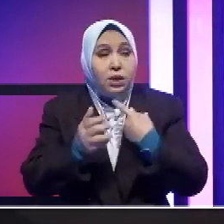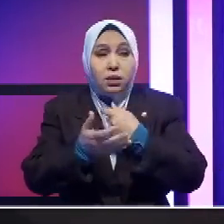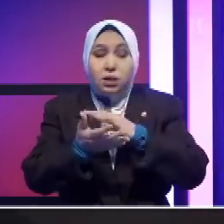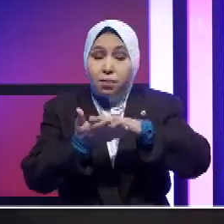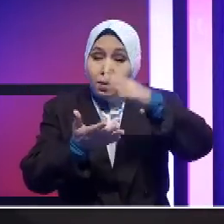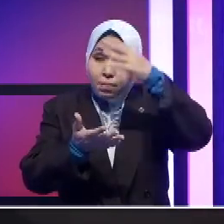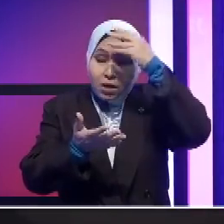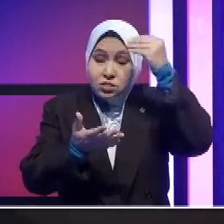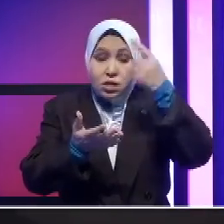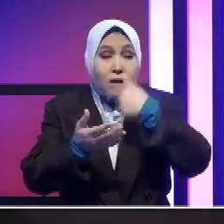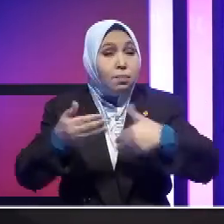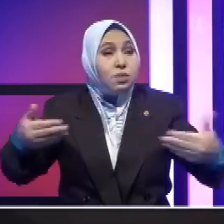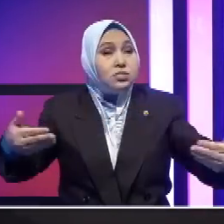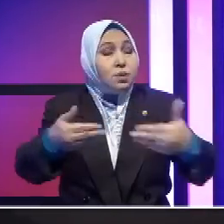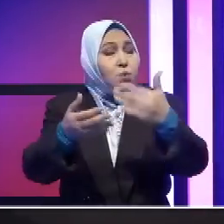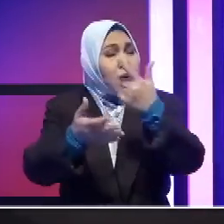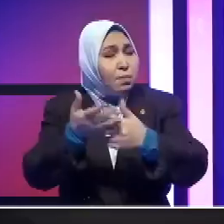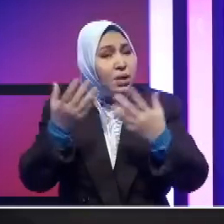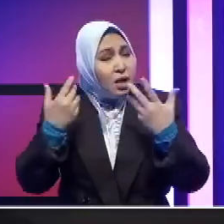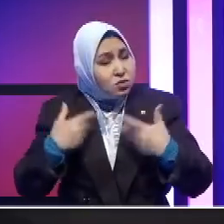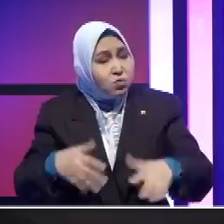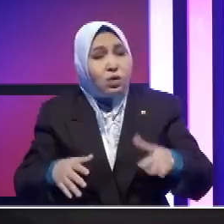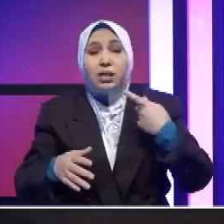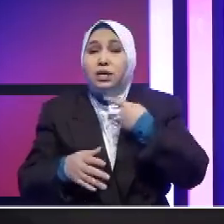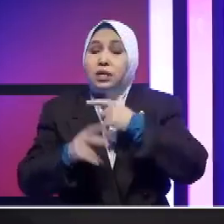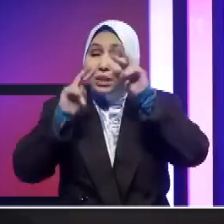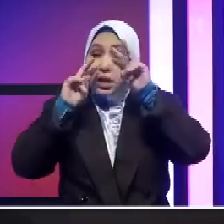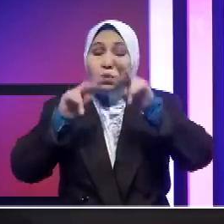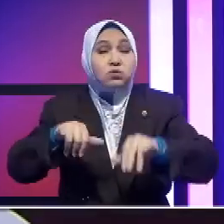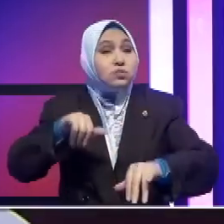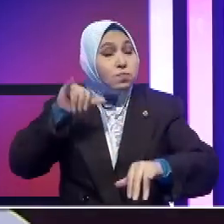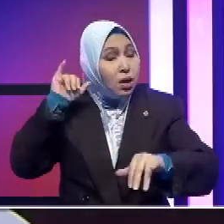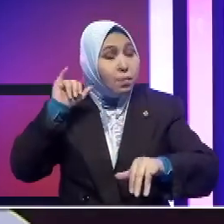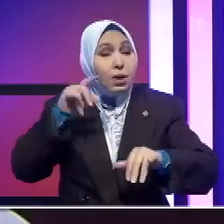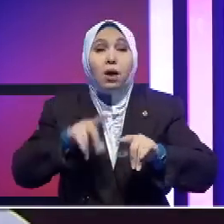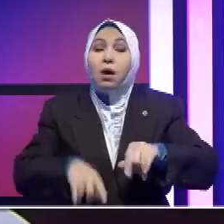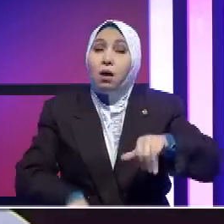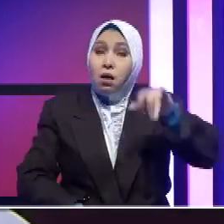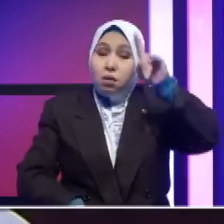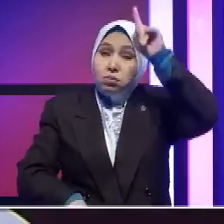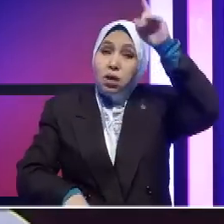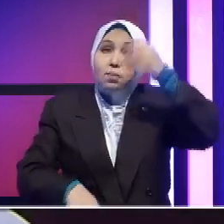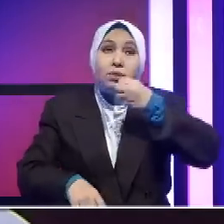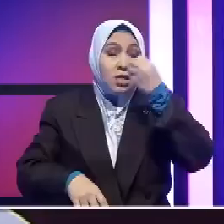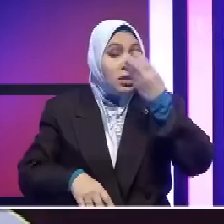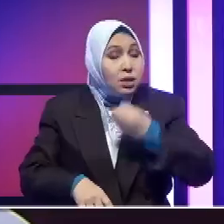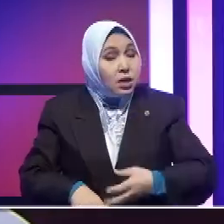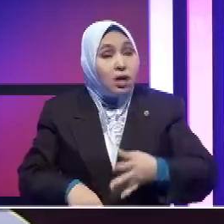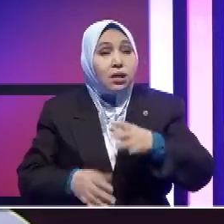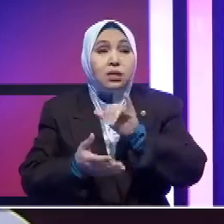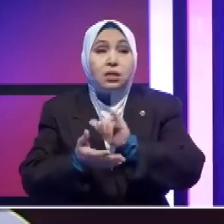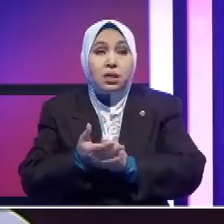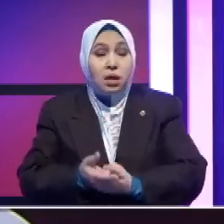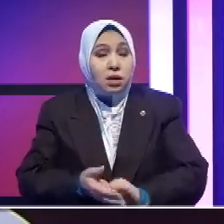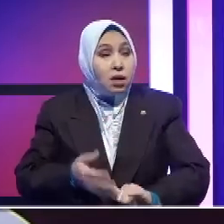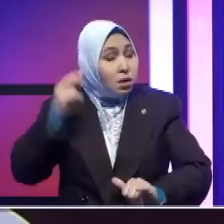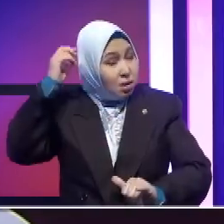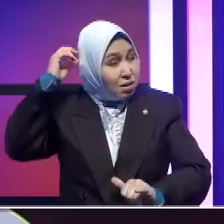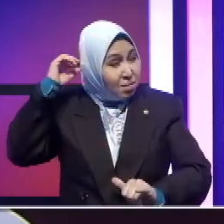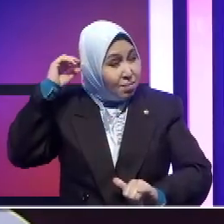bersama pada hari ini menyambung apa yang telah pun kita lihat semalam. Allah menyatakan tentang kalau semalam itu Allah menyatakan tentang Nabi Musa